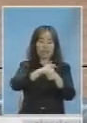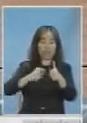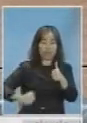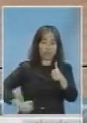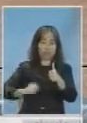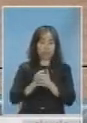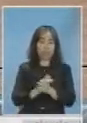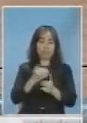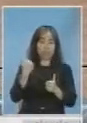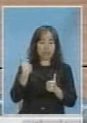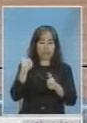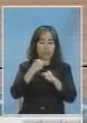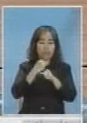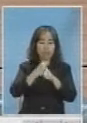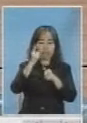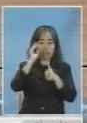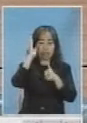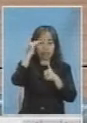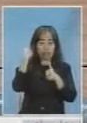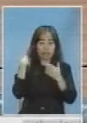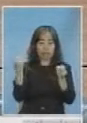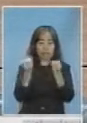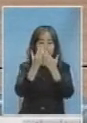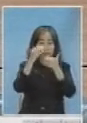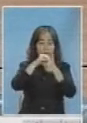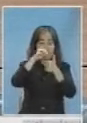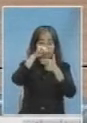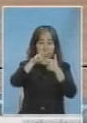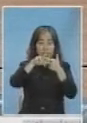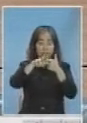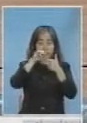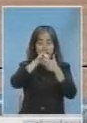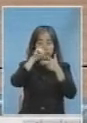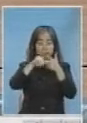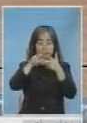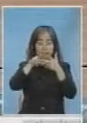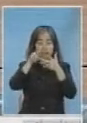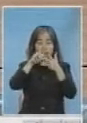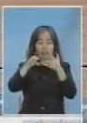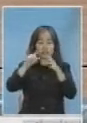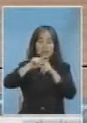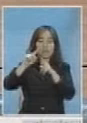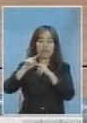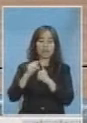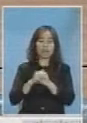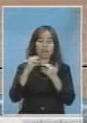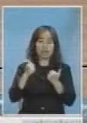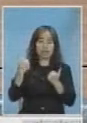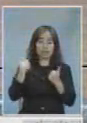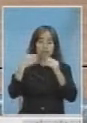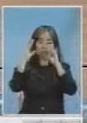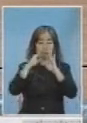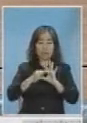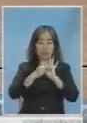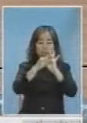ามีการเคลื่อนไหวที่ก่อให้เกิดผลกระทบต่อสถาบันในระดับและขอบเขตที่กว้างขวางทั้งที่มีลักษณะเชื่อมโย